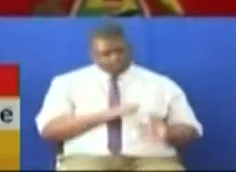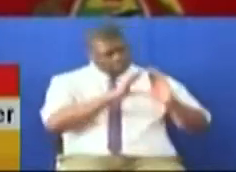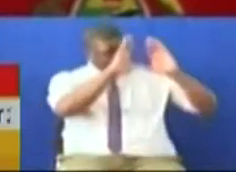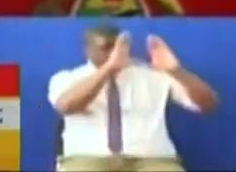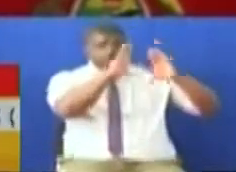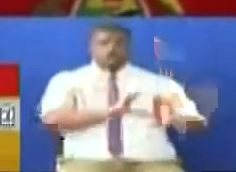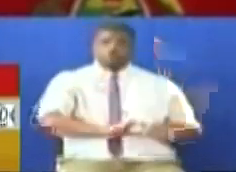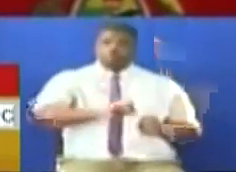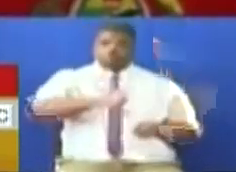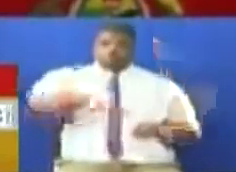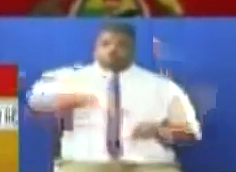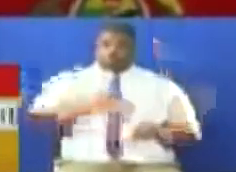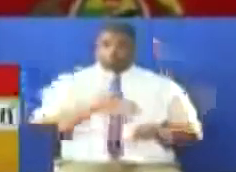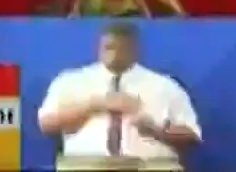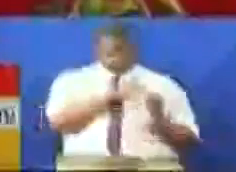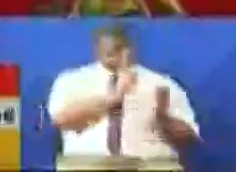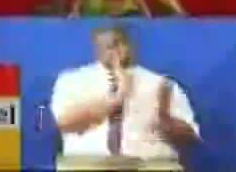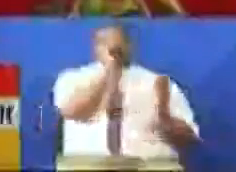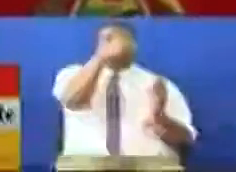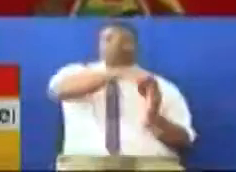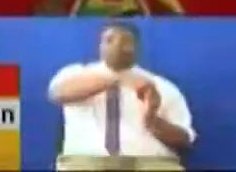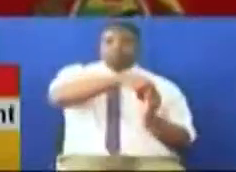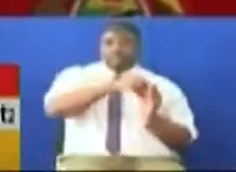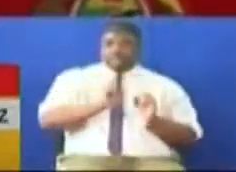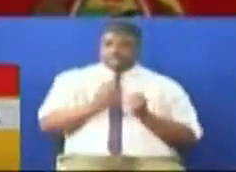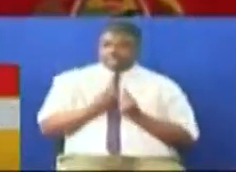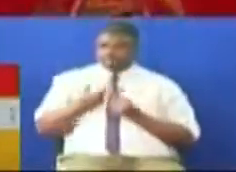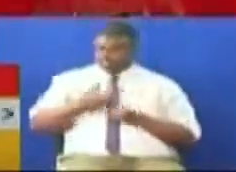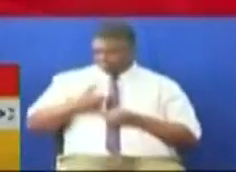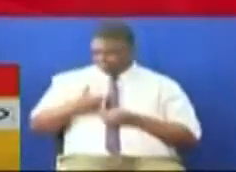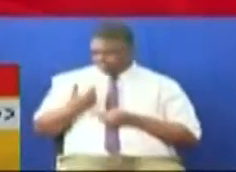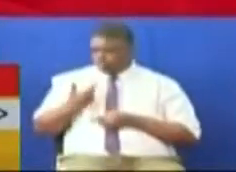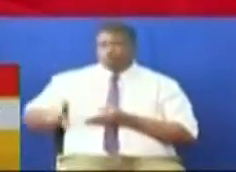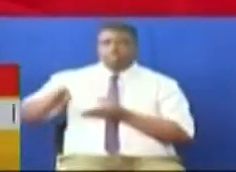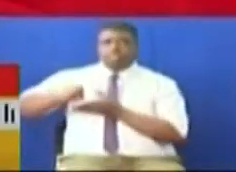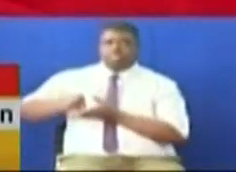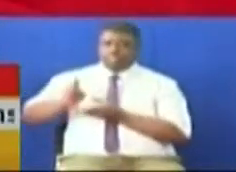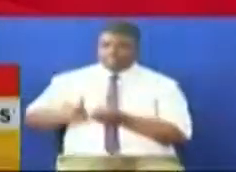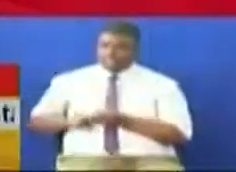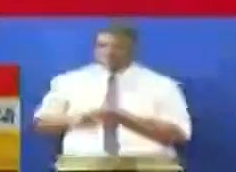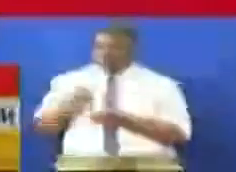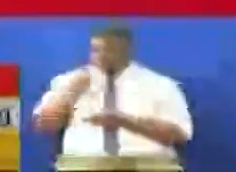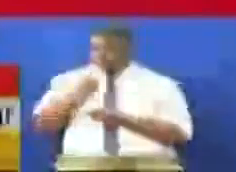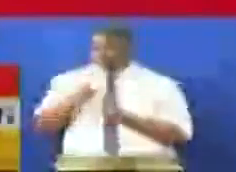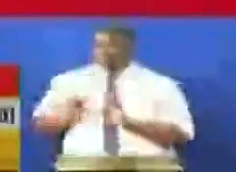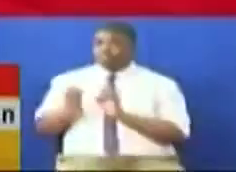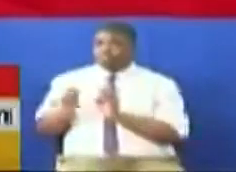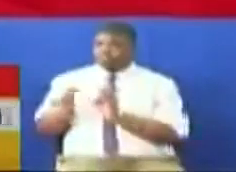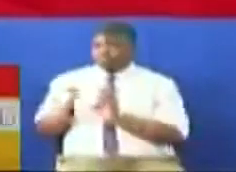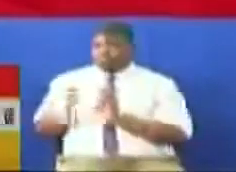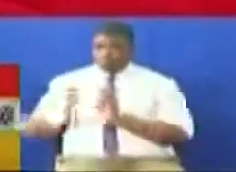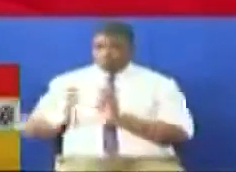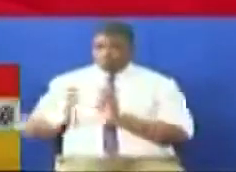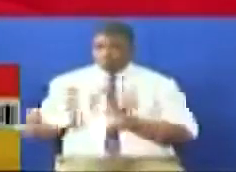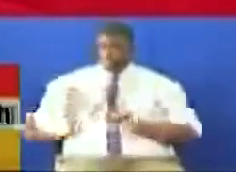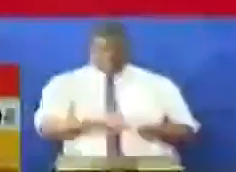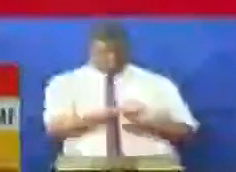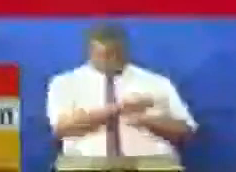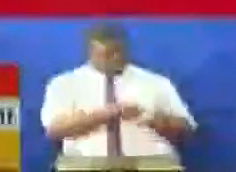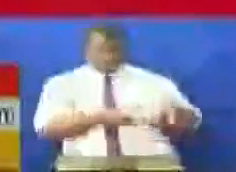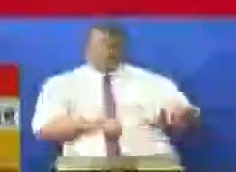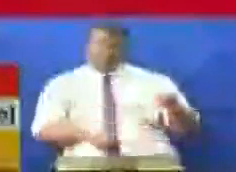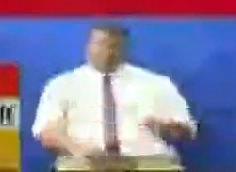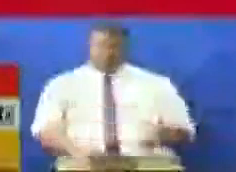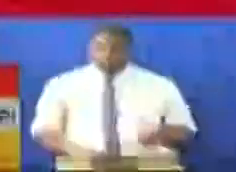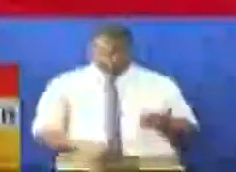yetu hayatukuyaingiza, lakini mimi niliona tuongezee ili tuweze sasa kuona namna ya kukusanya deni ili kwa lazima. Mheshimiwa Spika,